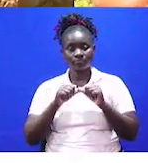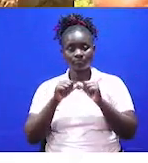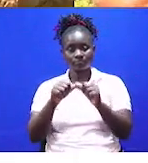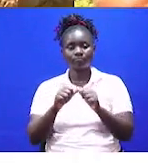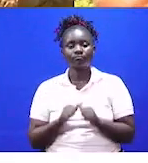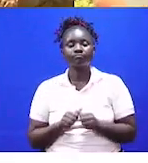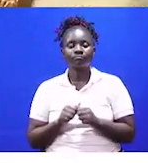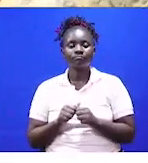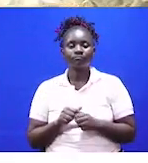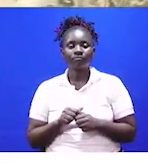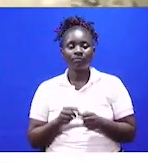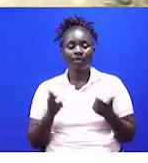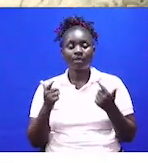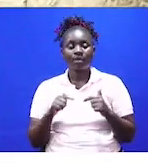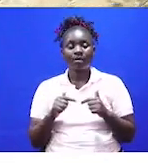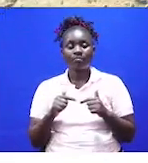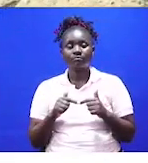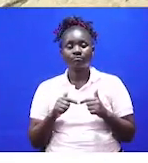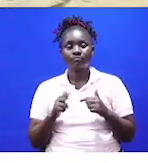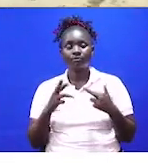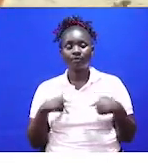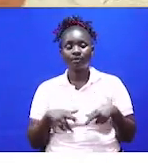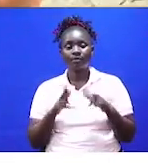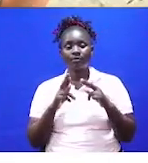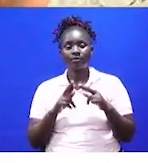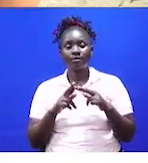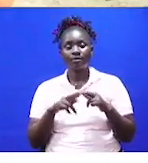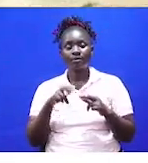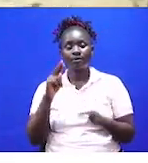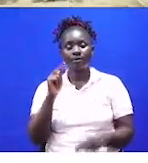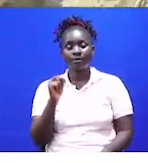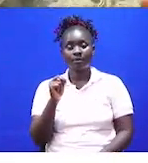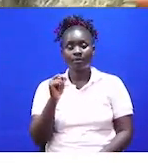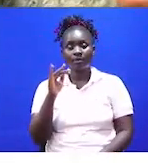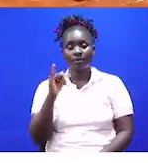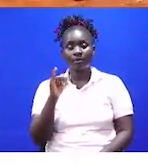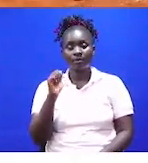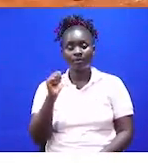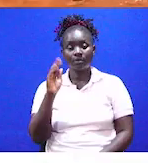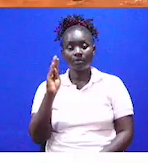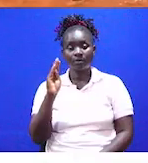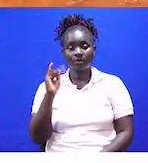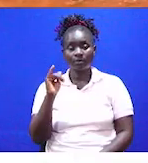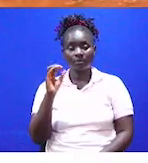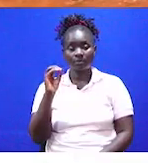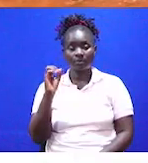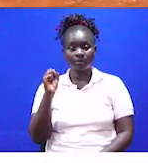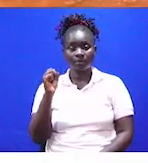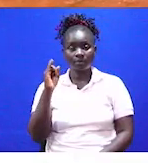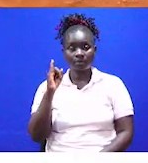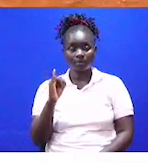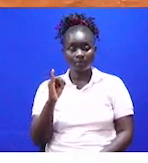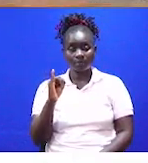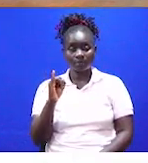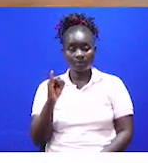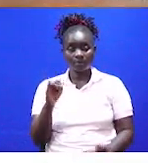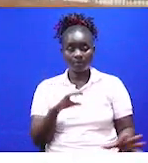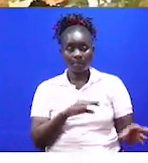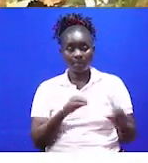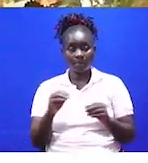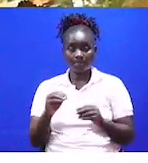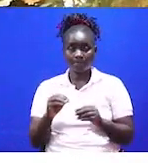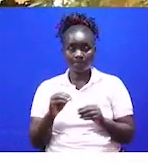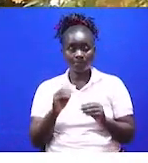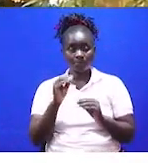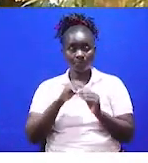Para iririga soko uruwa kwa anda Nyabiyosi. Ya ato chandile sana, ato simigeta matoke, ato kusinyukuru usima. Na wana